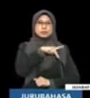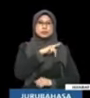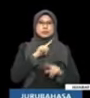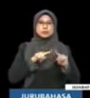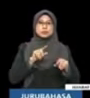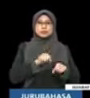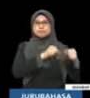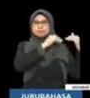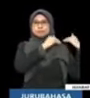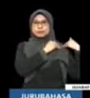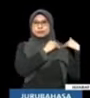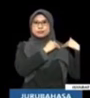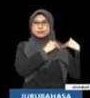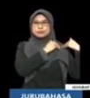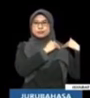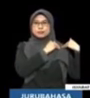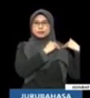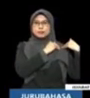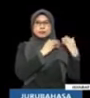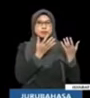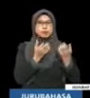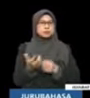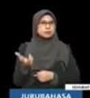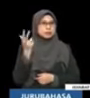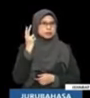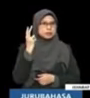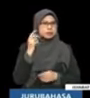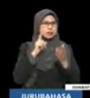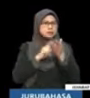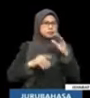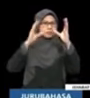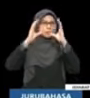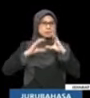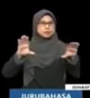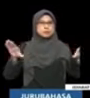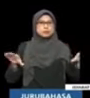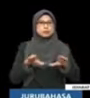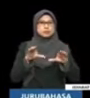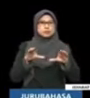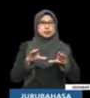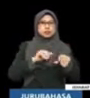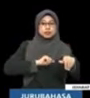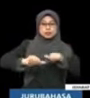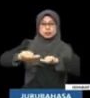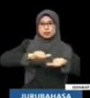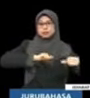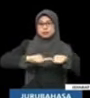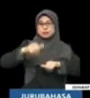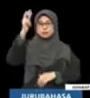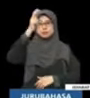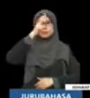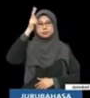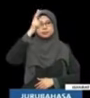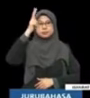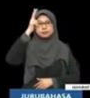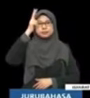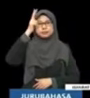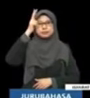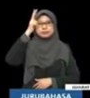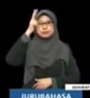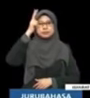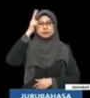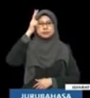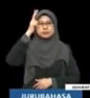itu. Dan saya ingin mendengar apakah langkah-langkah yang diambil secara proaktif oleh pihak kerajaan